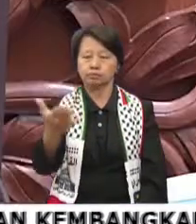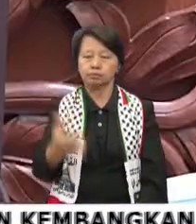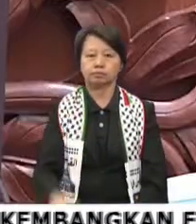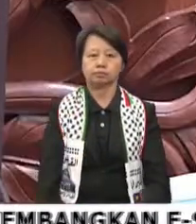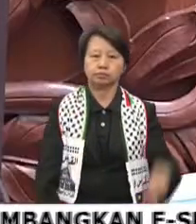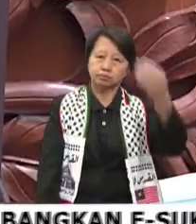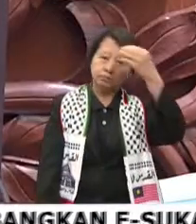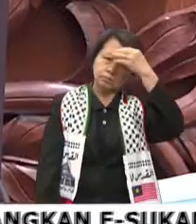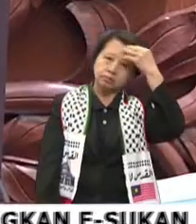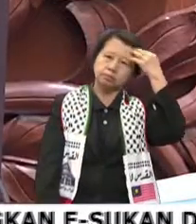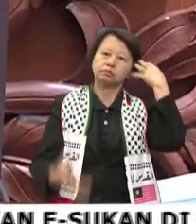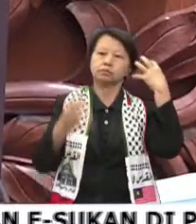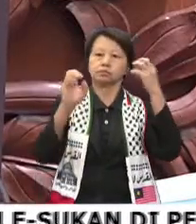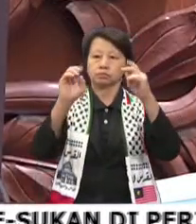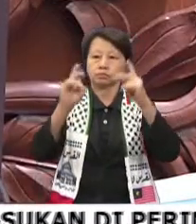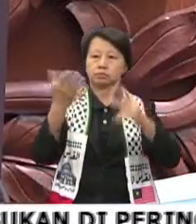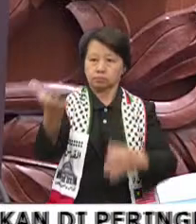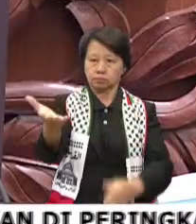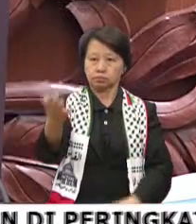baik saya